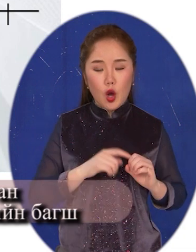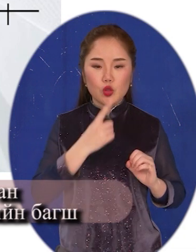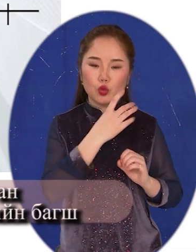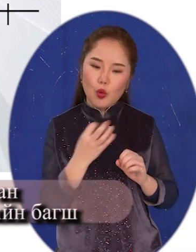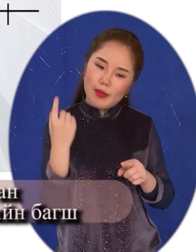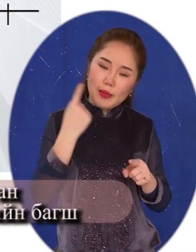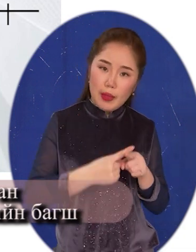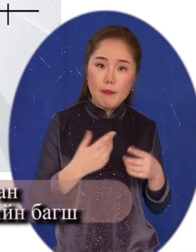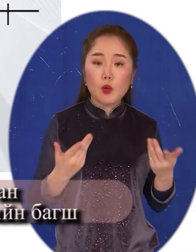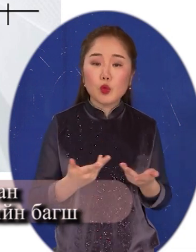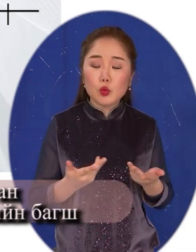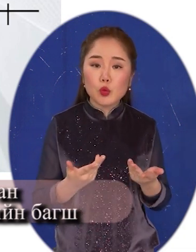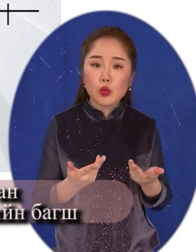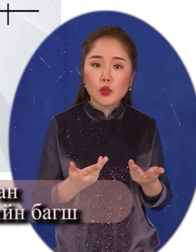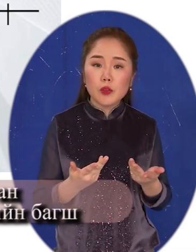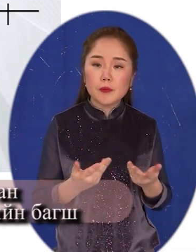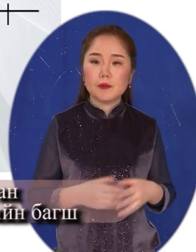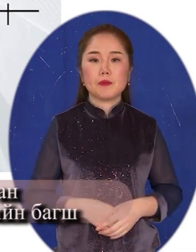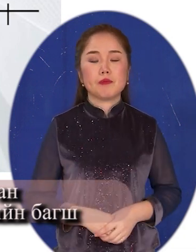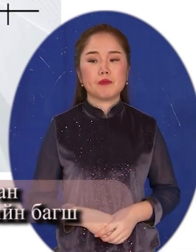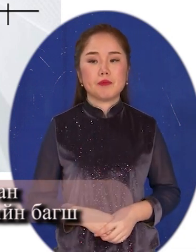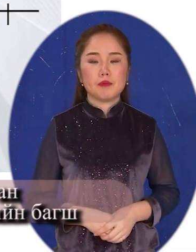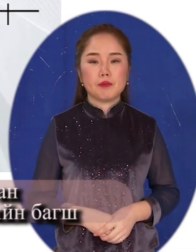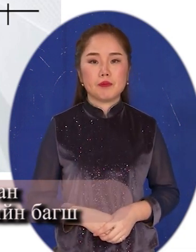100-дү косамыз. Неше болот?